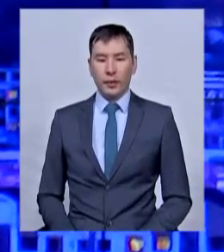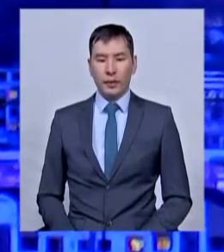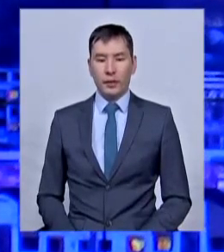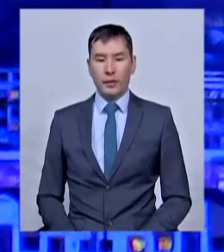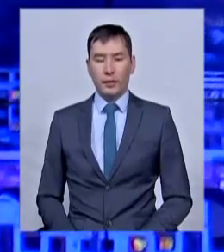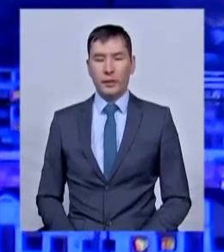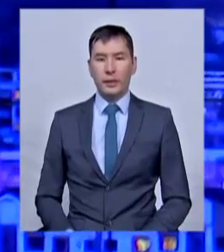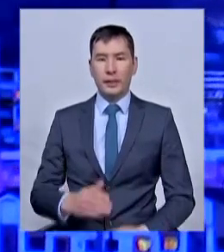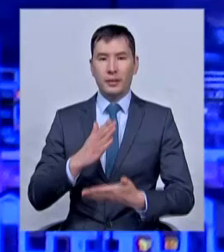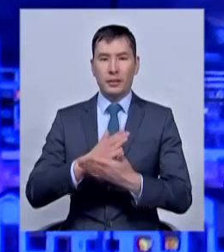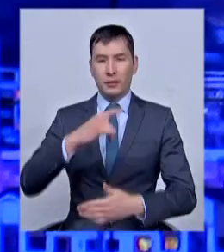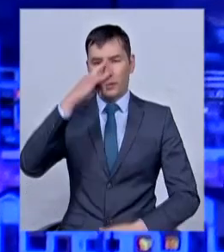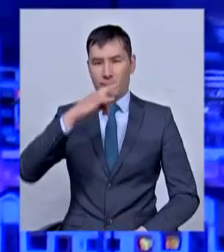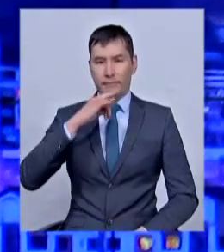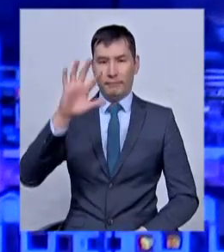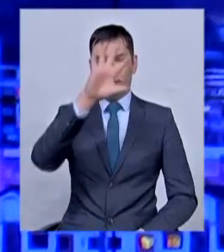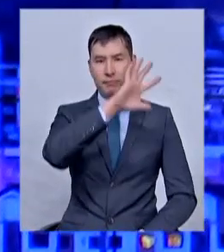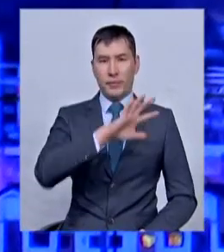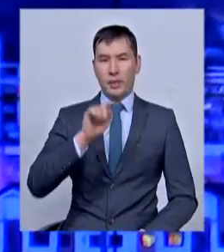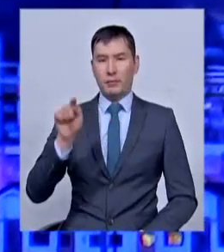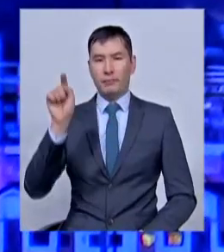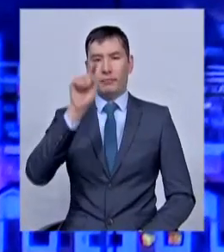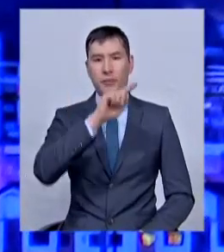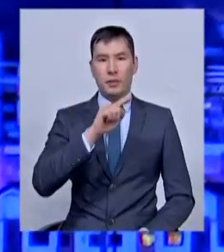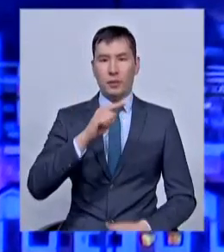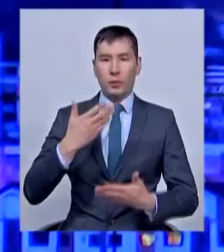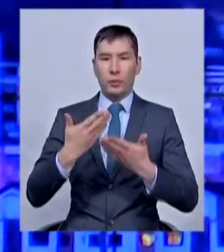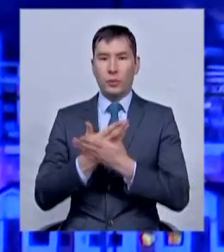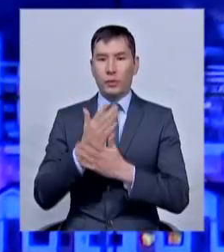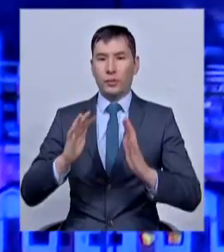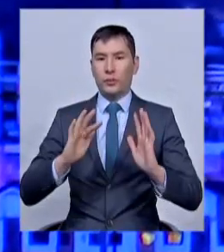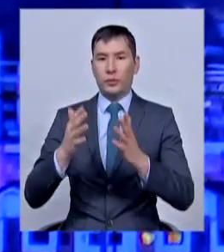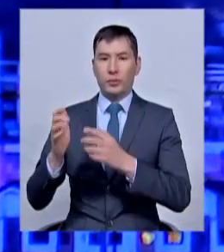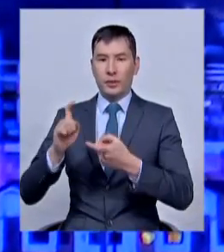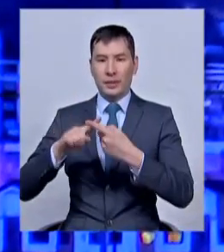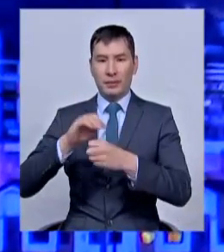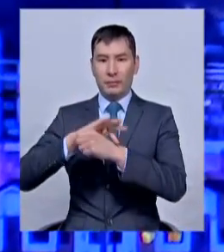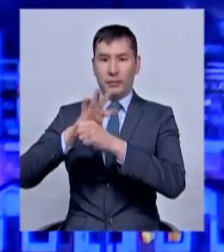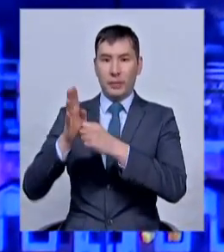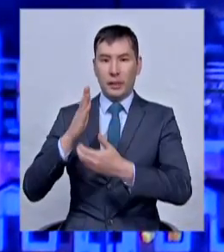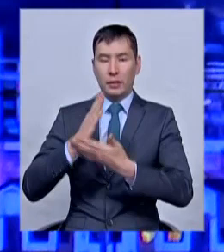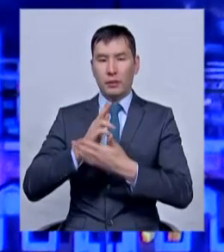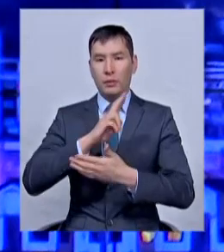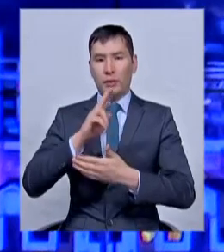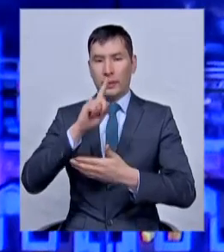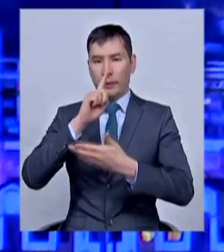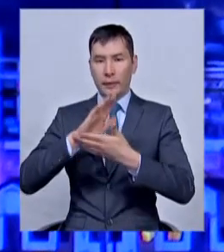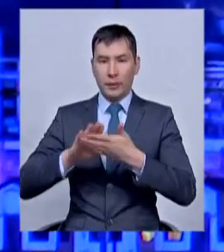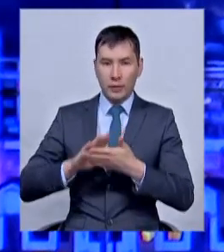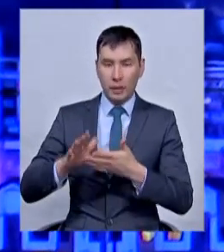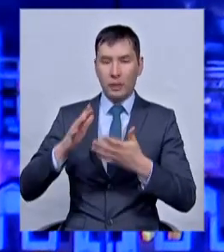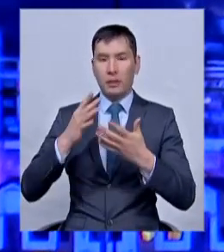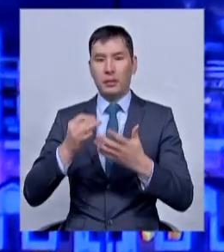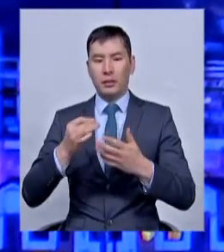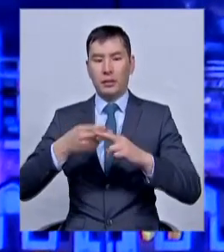Бірқатар өңірде коронавирустың жаңа жағдайларын жасыру дерегі анықталды. Бұл жөнінде індеттің таралуына қарсы іс-қимыл жөніндегі